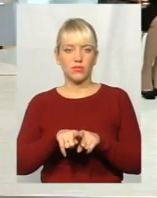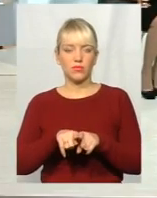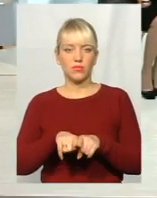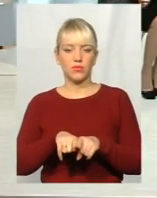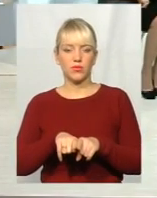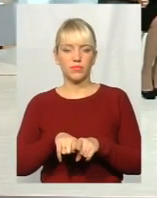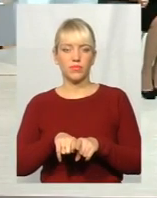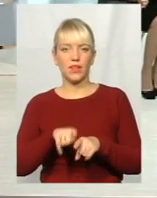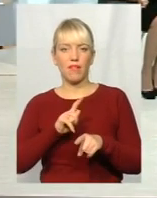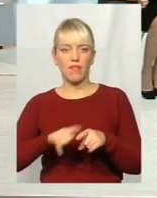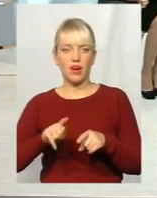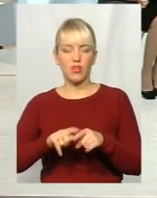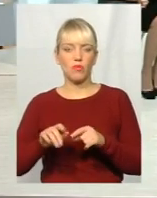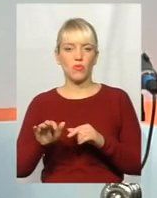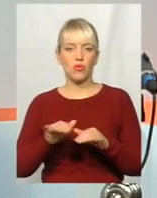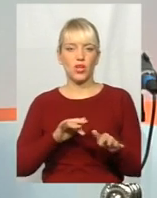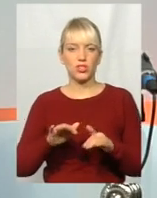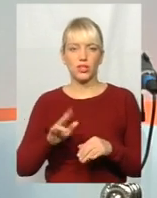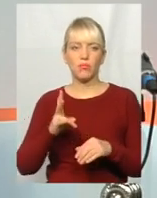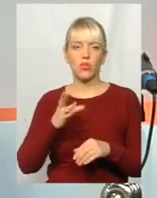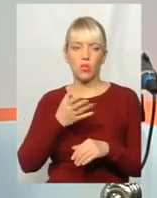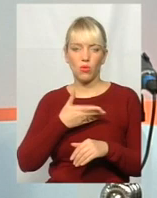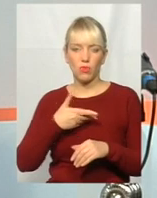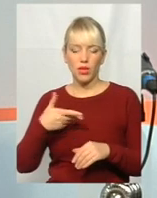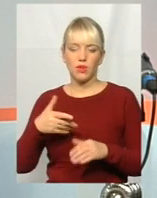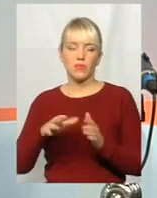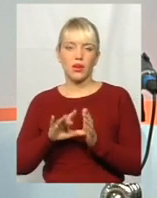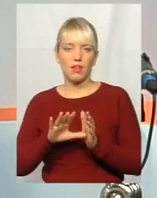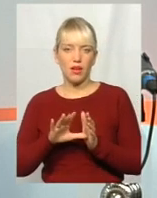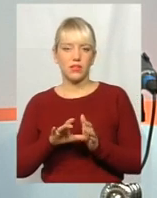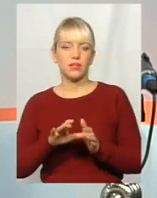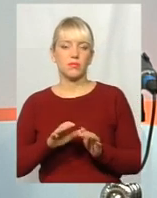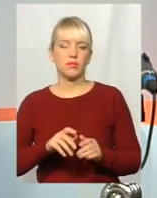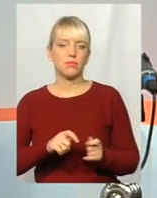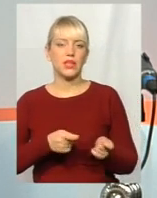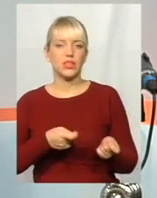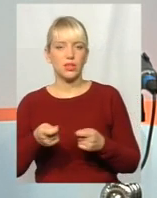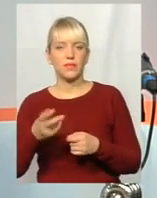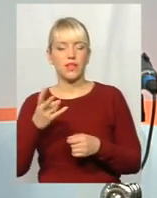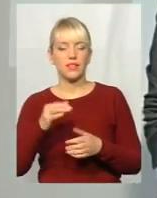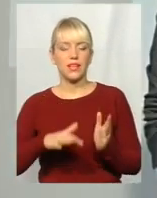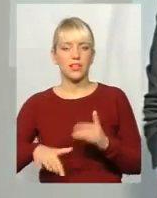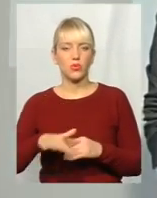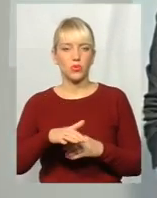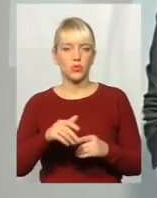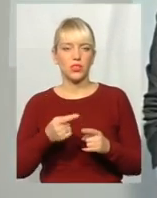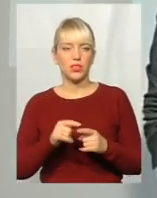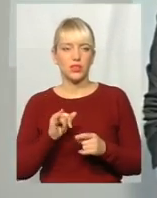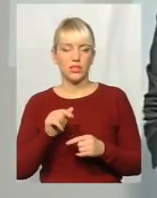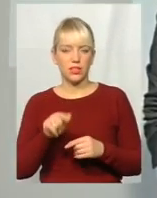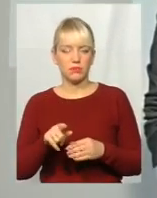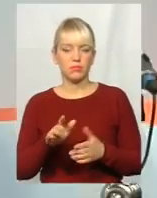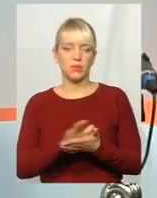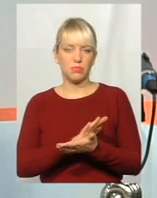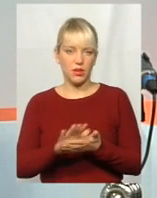В такому авральному режимі, але ми бригадним підрядом під'їжджаємо на ті території, які зараз не закриті штатними двірниками, і таки